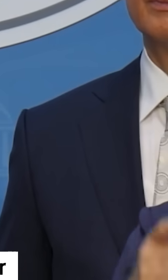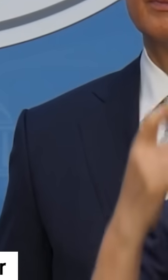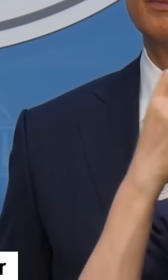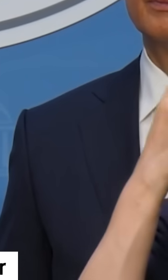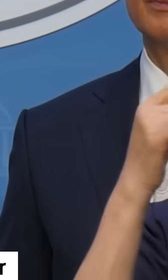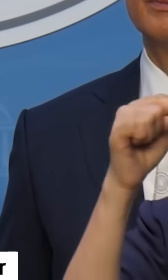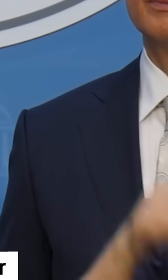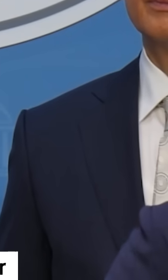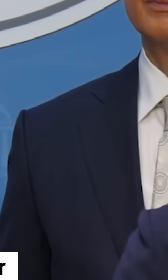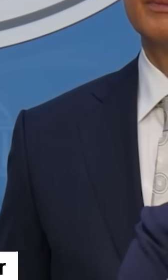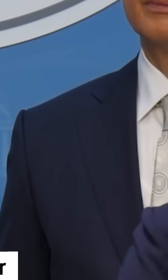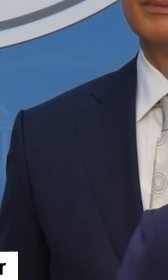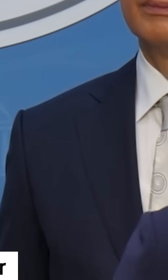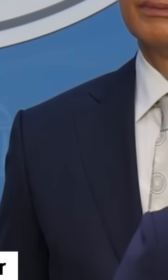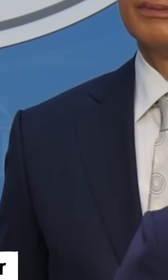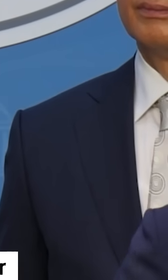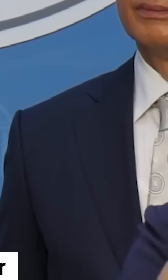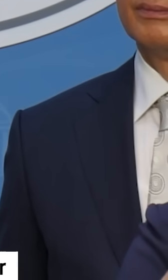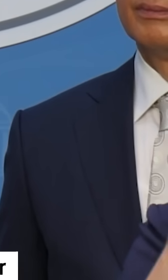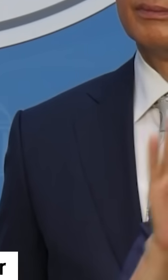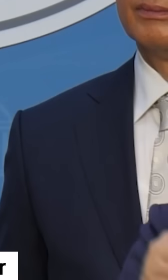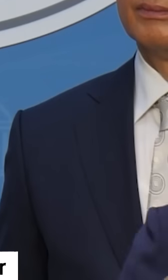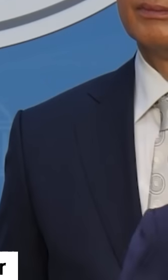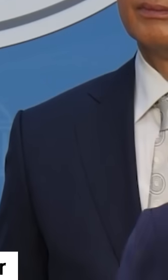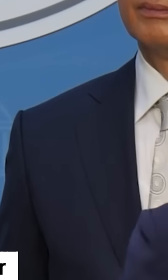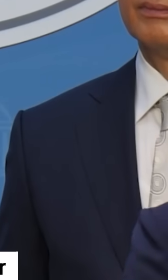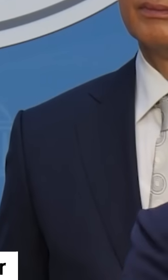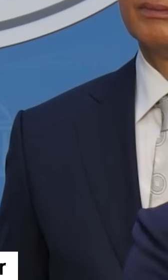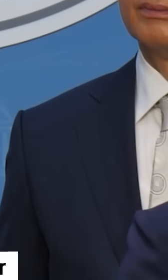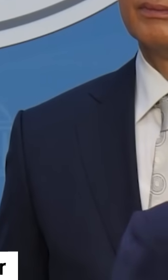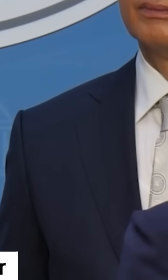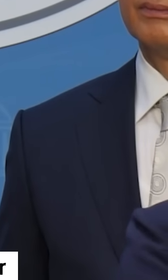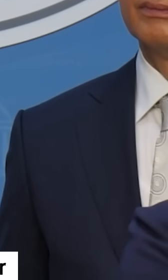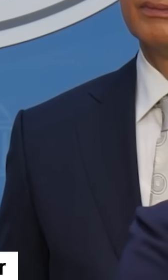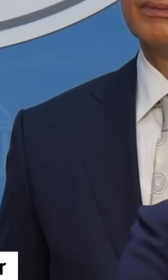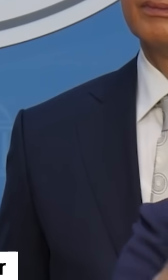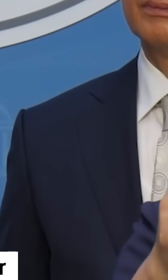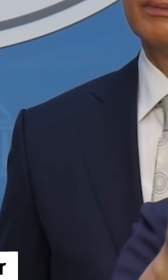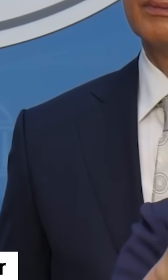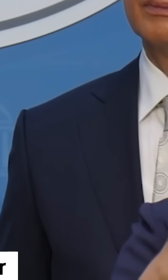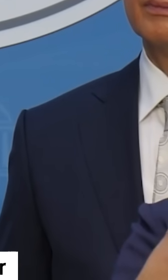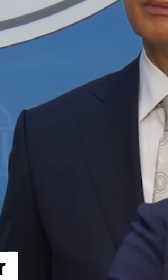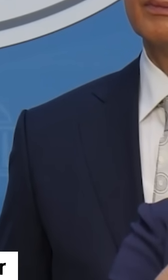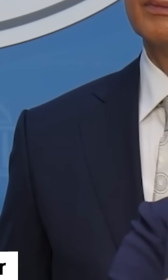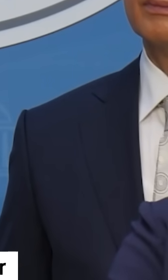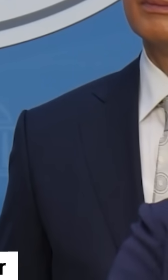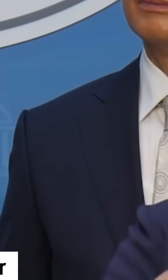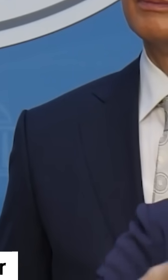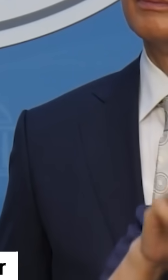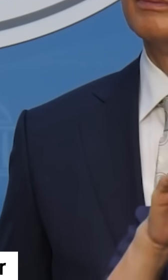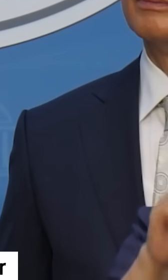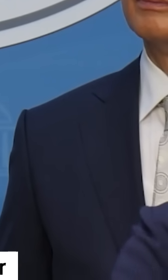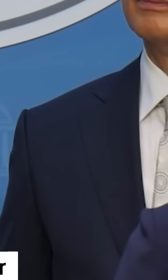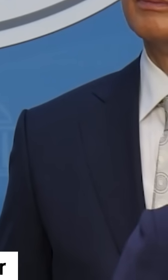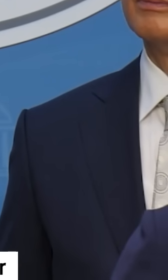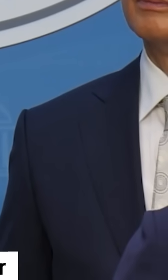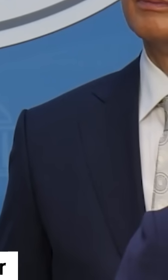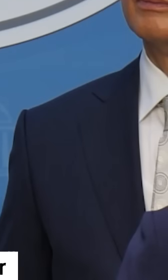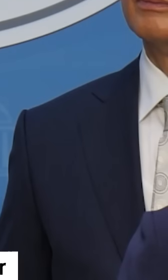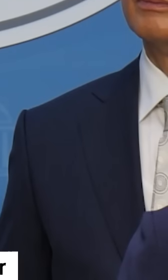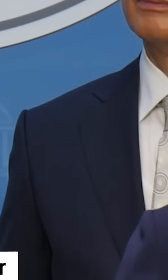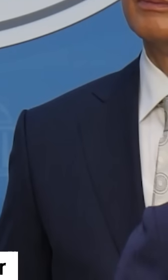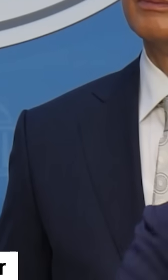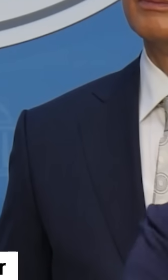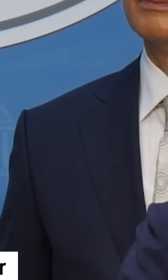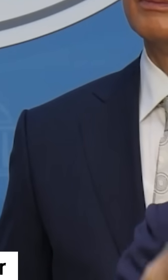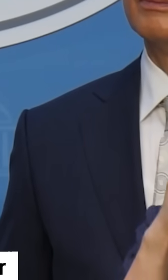논의를 시작합시다. 더 이상 선동하고 더 이상 괴담을 만들어내는 정치를 멈춥시다. 그것이